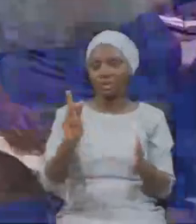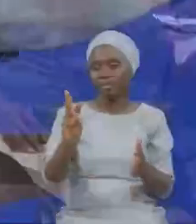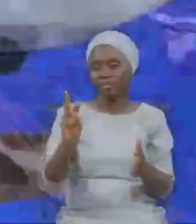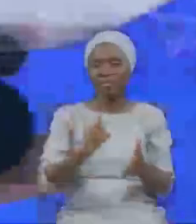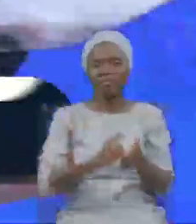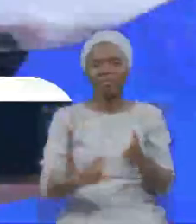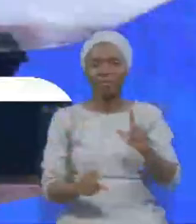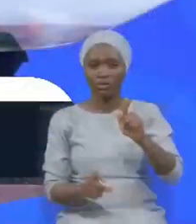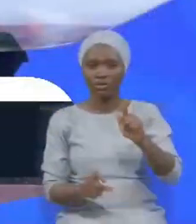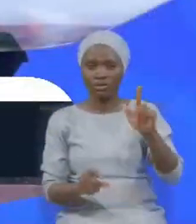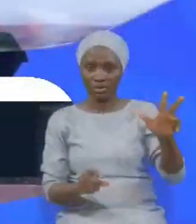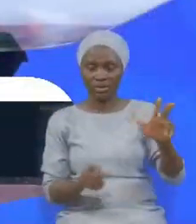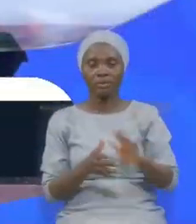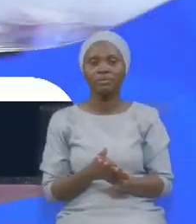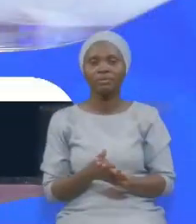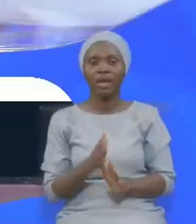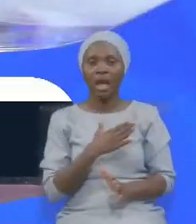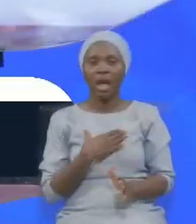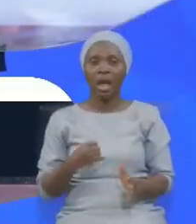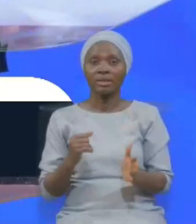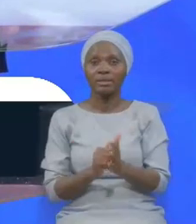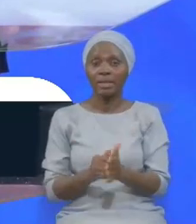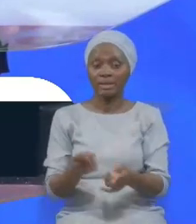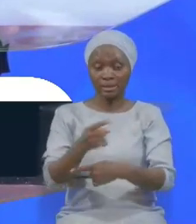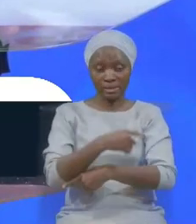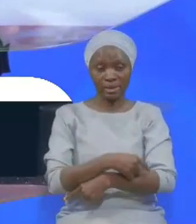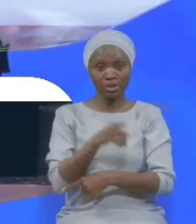Jean 16, verset 23. En ce jour-là, vous ne